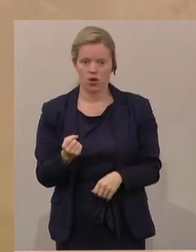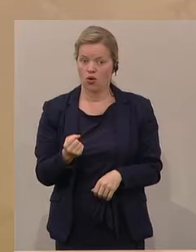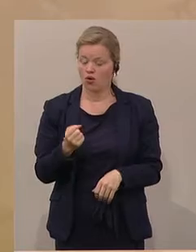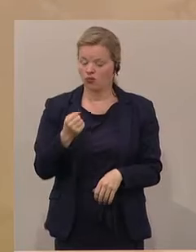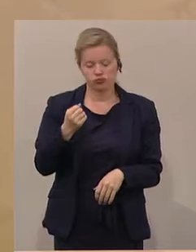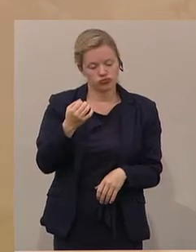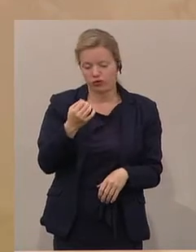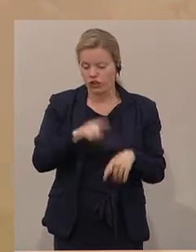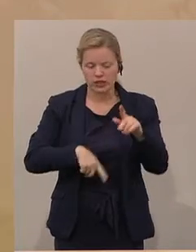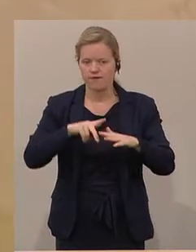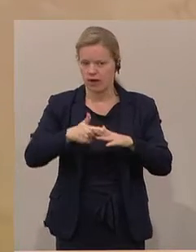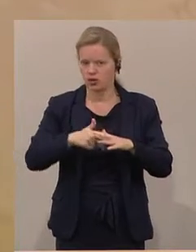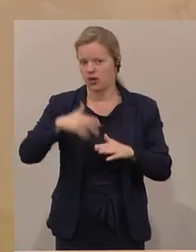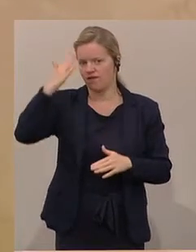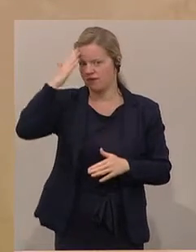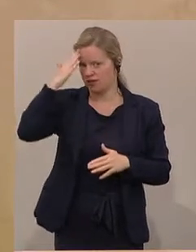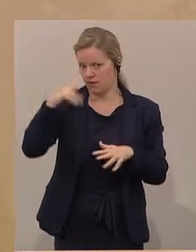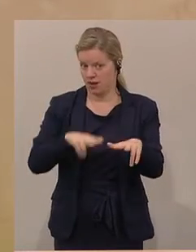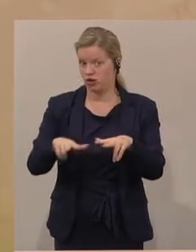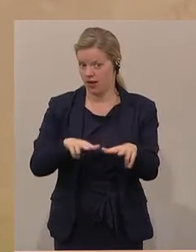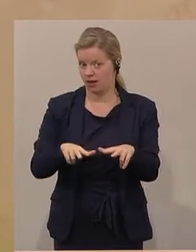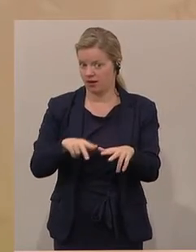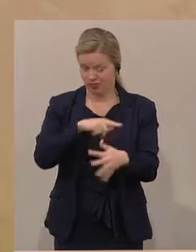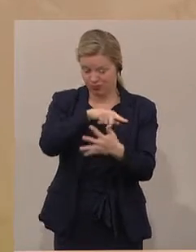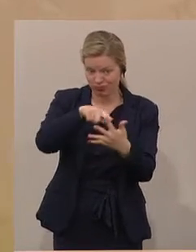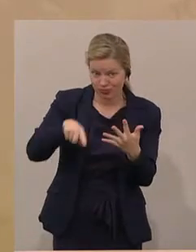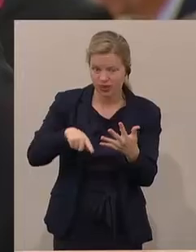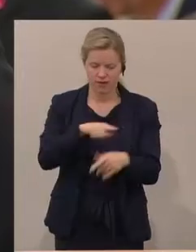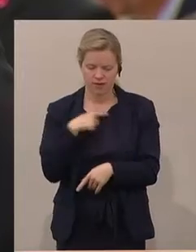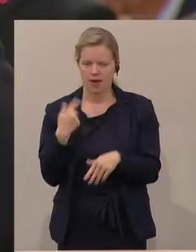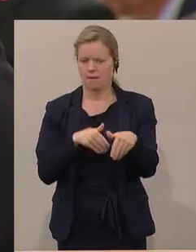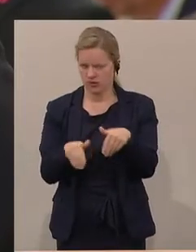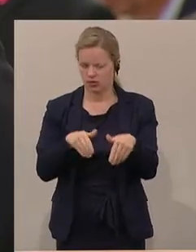Wissensmanagements. Und auf diesen Ebenen sozusagen haben wir in unserem Ministerium das jetzt aufgesetzt.